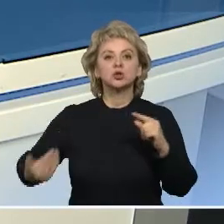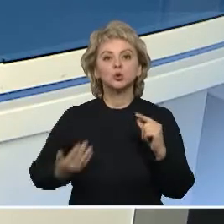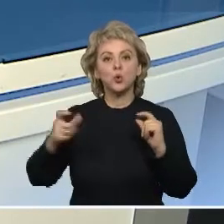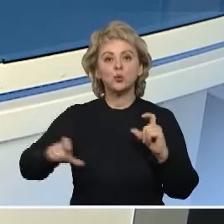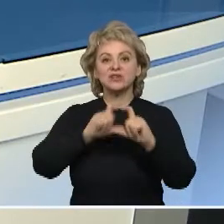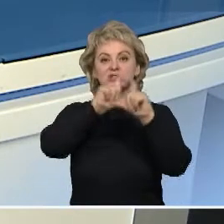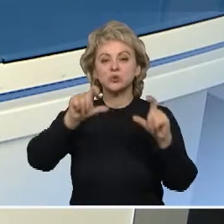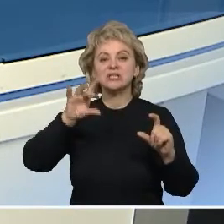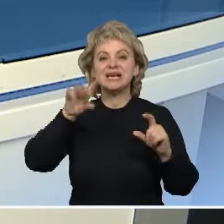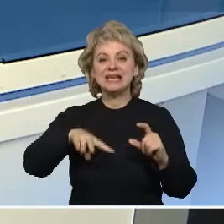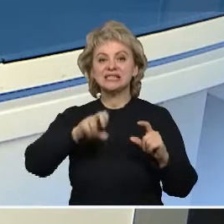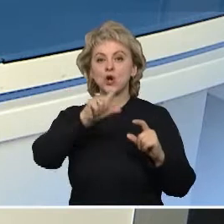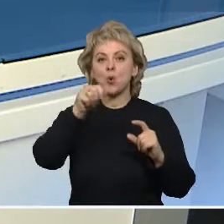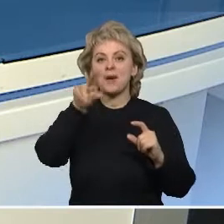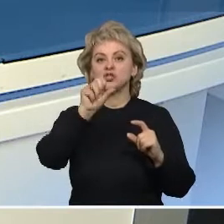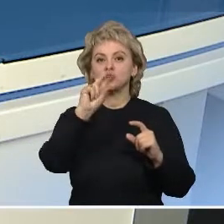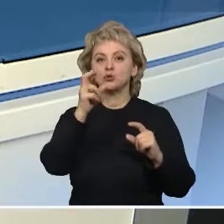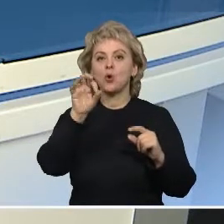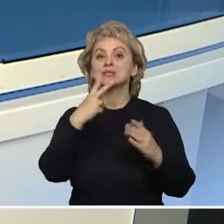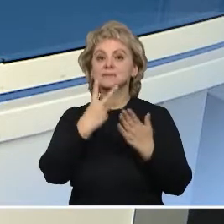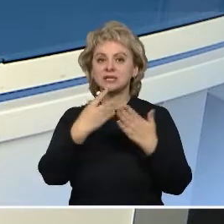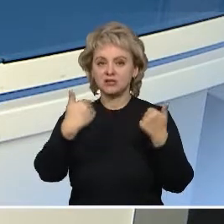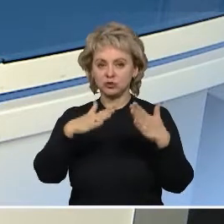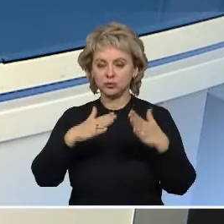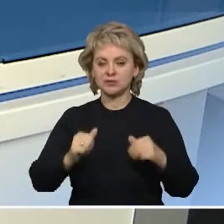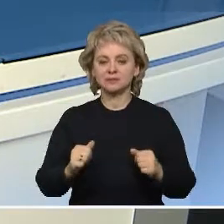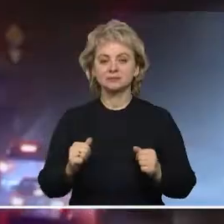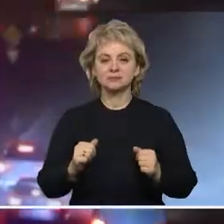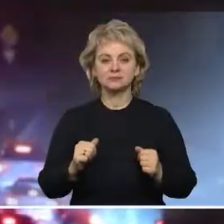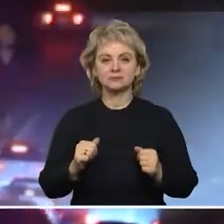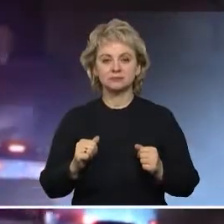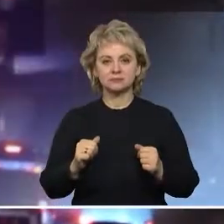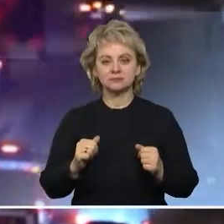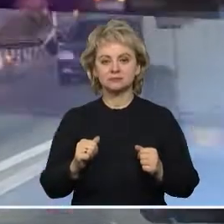Здравствуйте, это «Новости на Дону» в студии Лидия Романченко. Смотрите в выпуске.